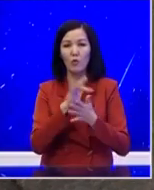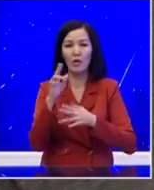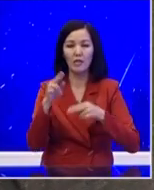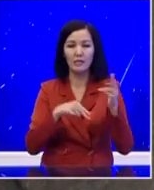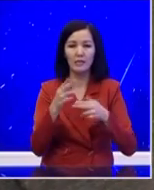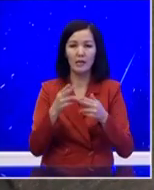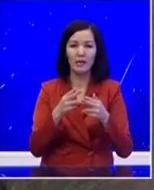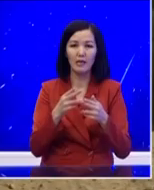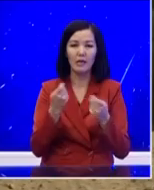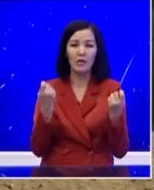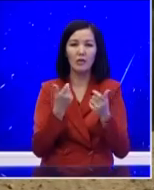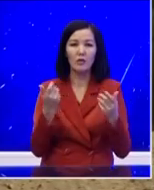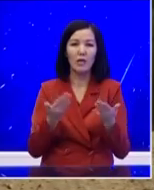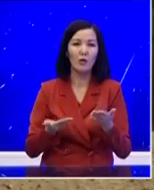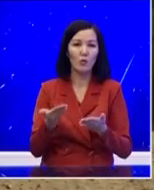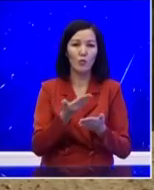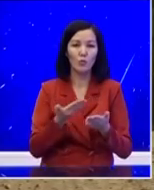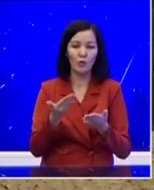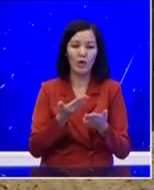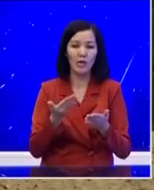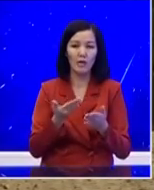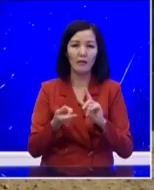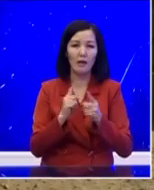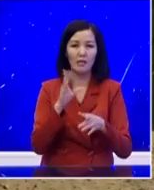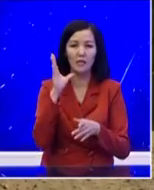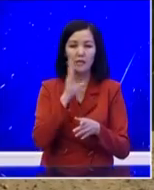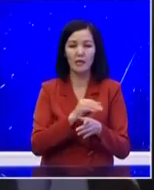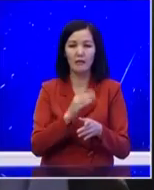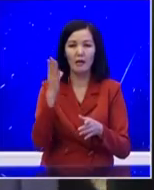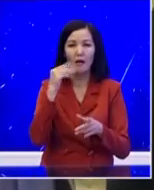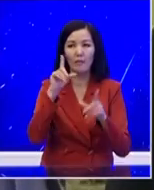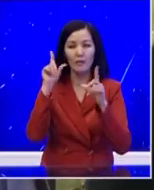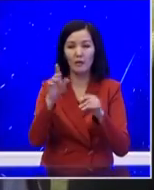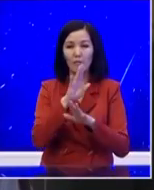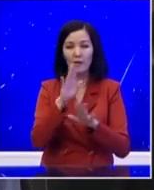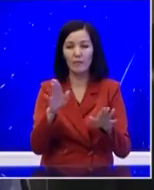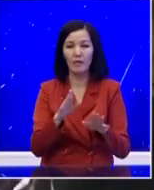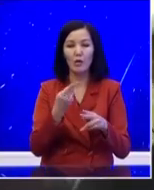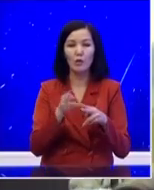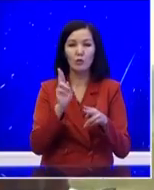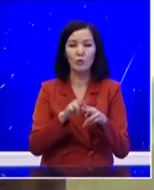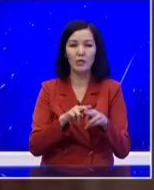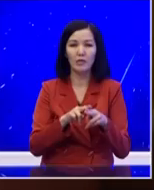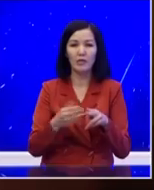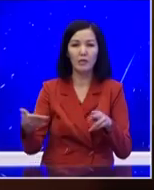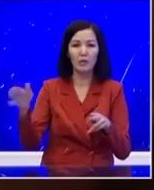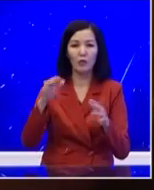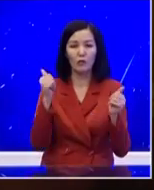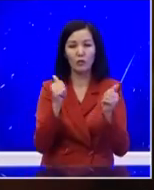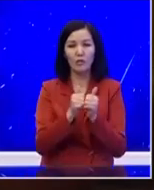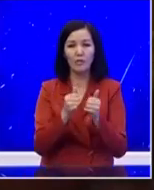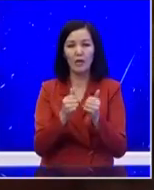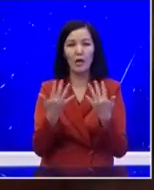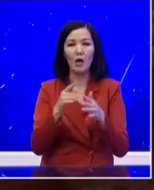еккен бидайын ұнға айналдыра алады. Енді ас атасы үшін Алматыға сабылмайтын болады. Сондықтан да аспантаулық диқандардың